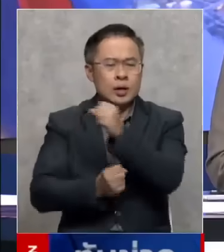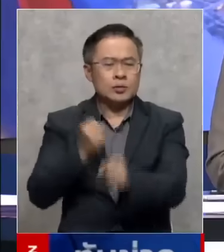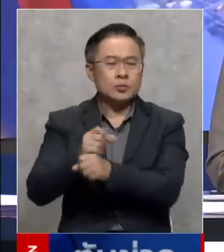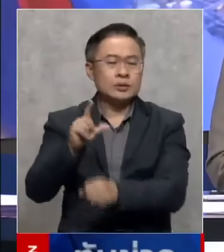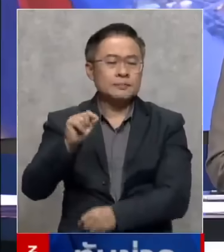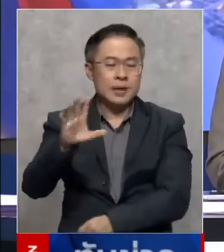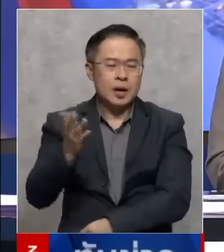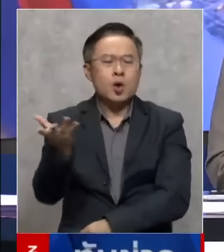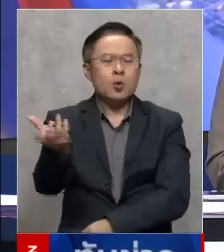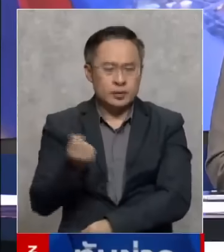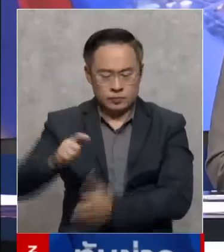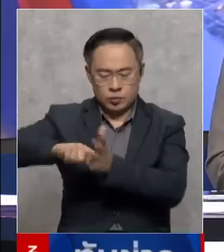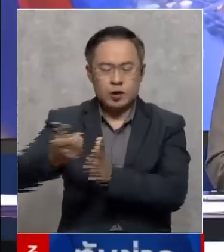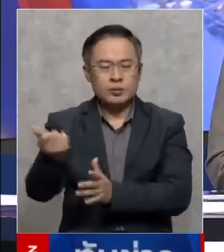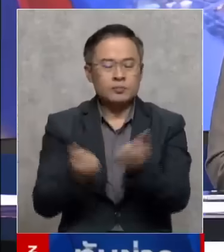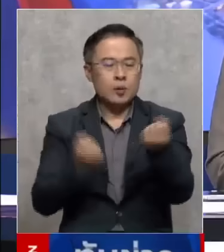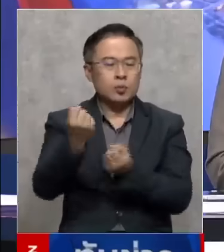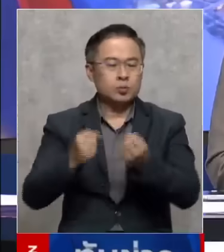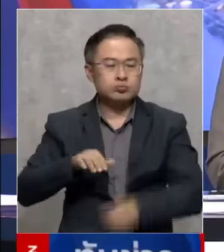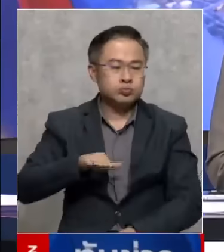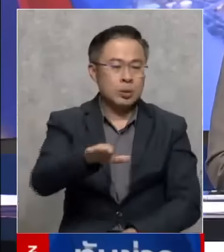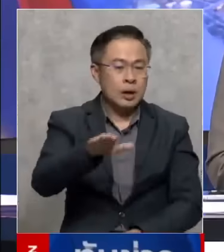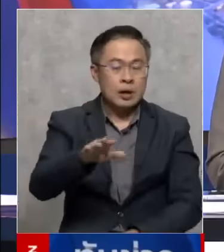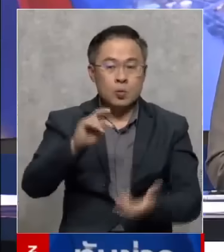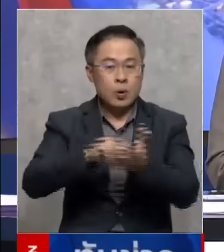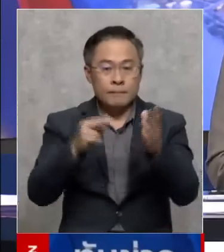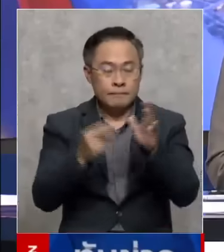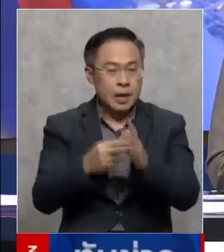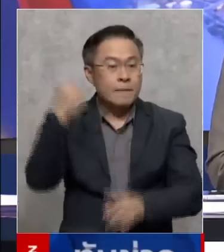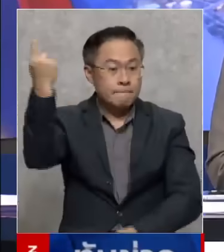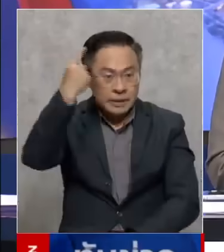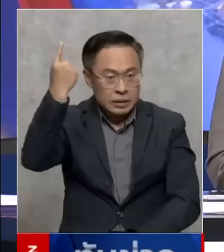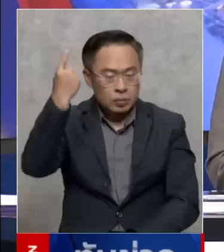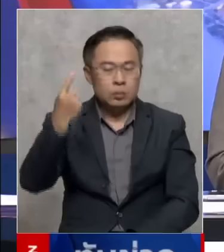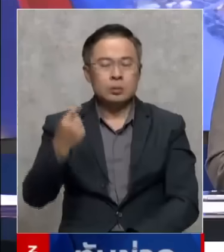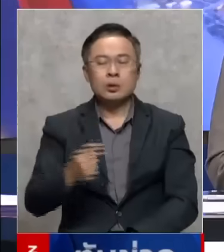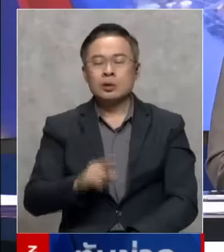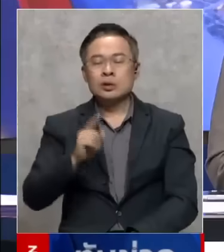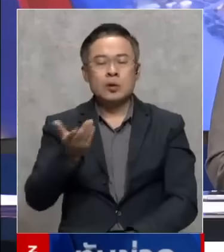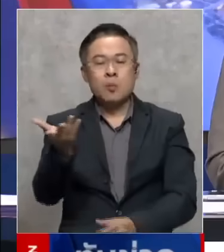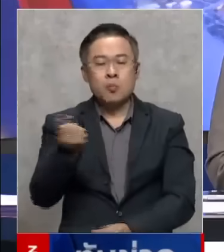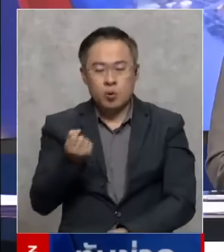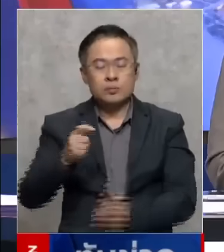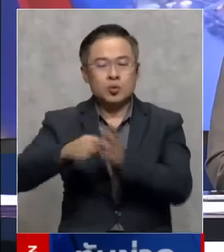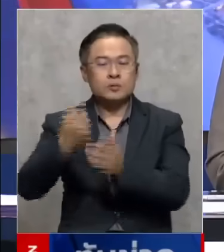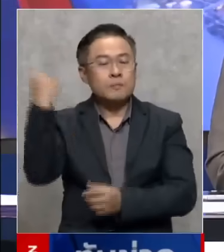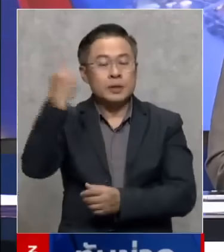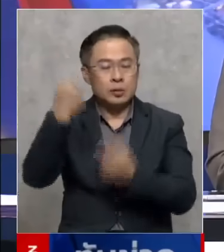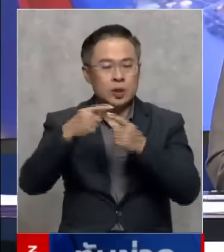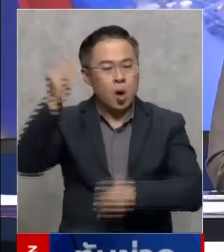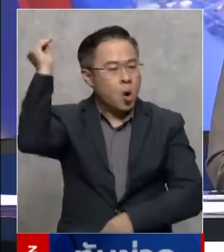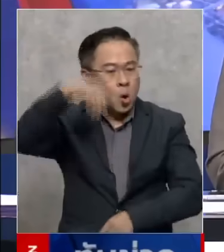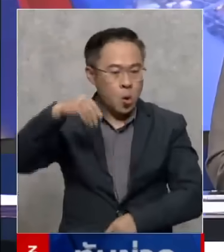ได้ขับรถไปเที่ยวนะคะเอารถคันนี้ไปขนรายงานต่างด้าวซึ่งเข้าเมืองมาอย่างผิดกฎหมายเพื่อจะนำไปส่งที่จังหวัด